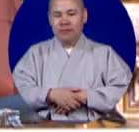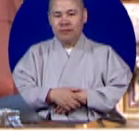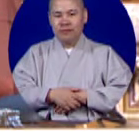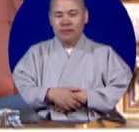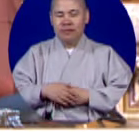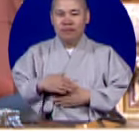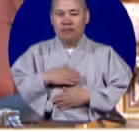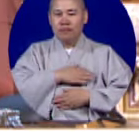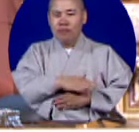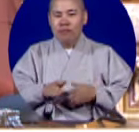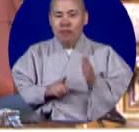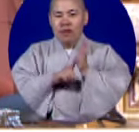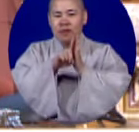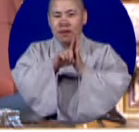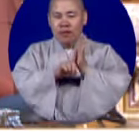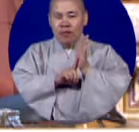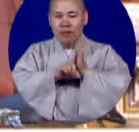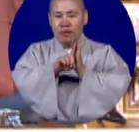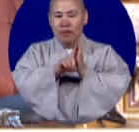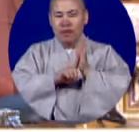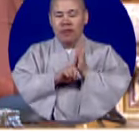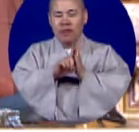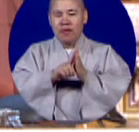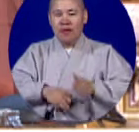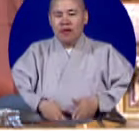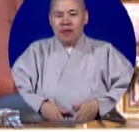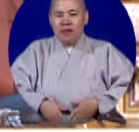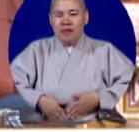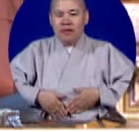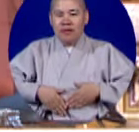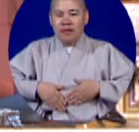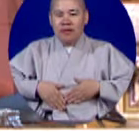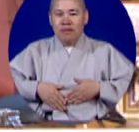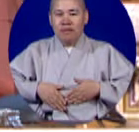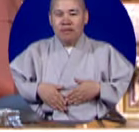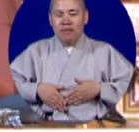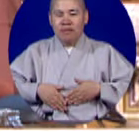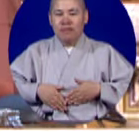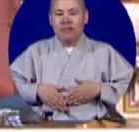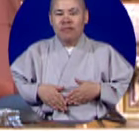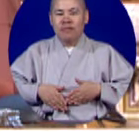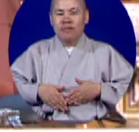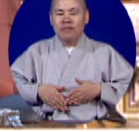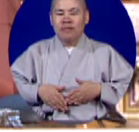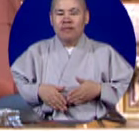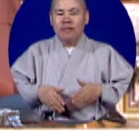그리고 체온, 우리 몸에 따뜻한 체온, 그거 식으면 끝나는 거예요.